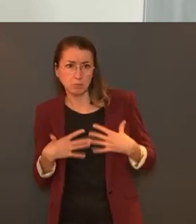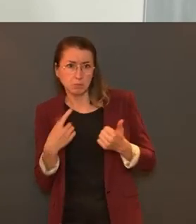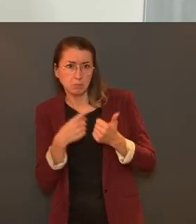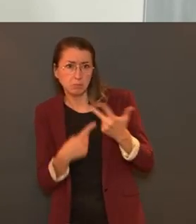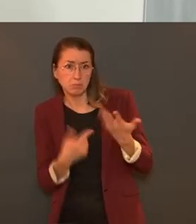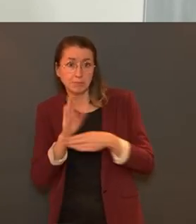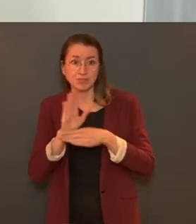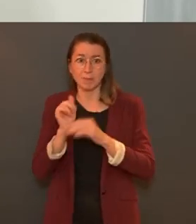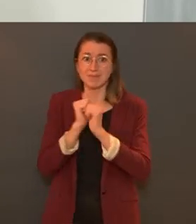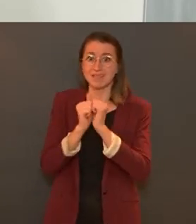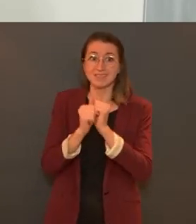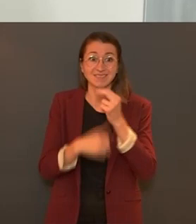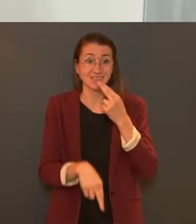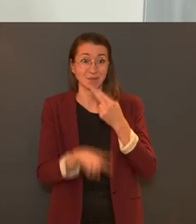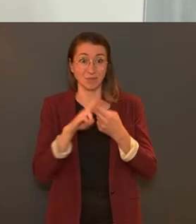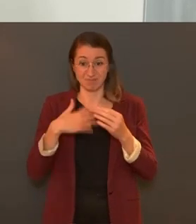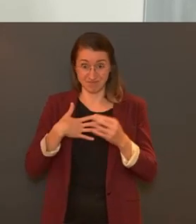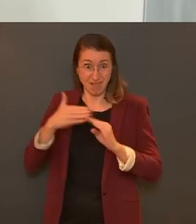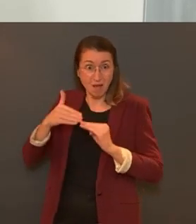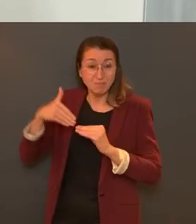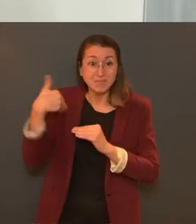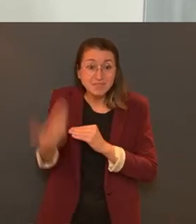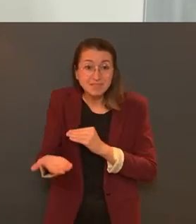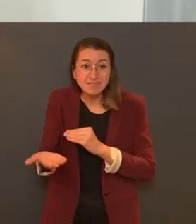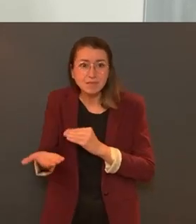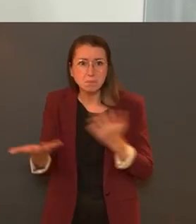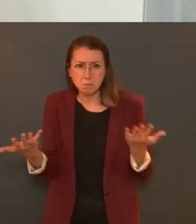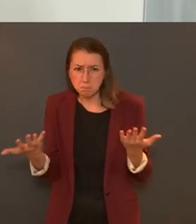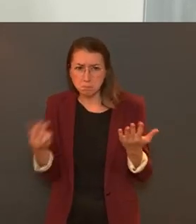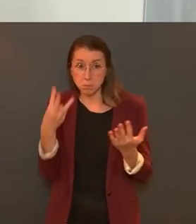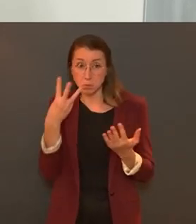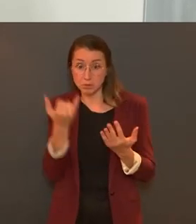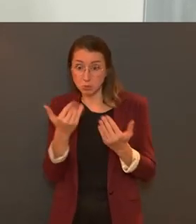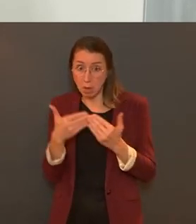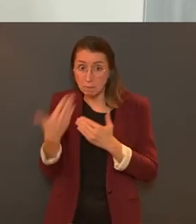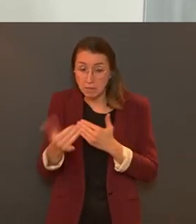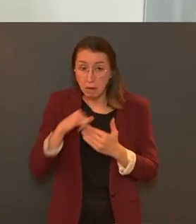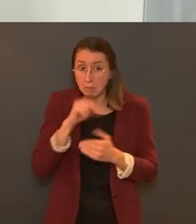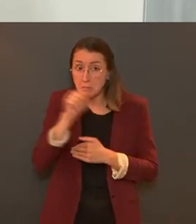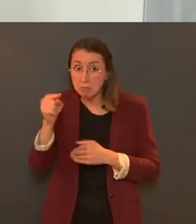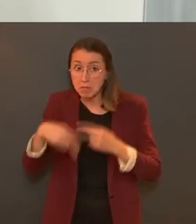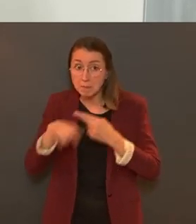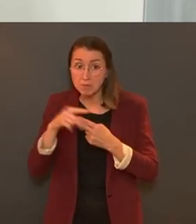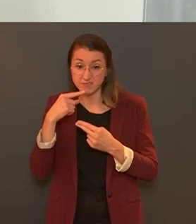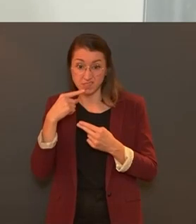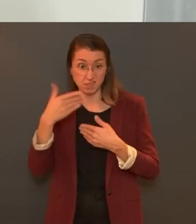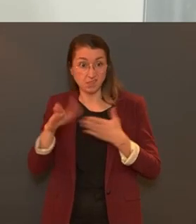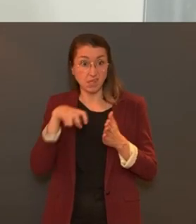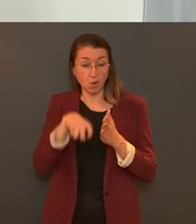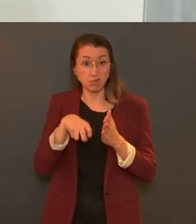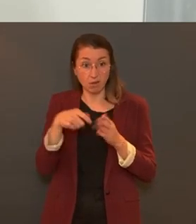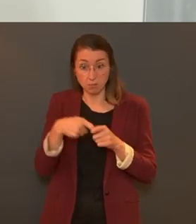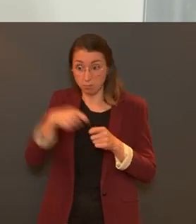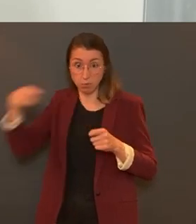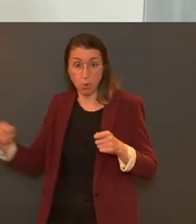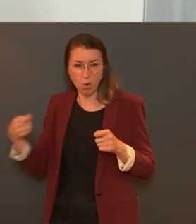4e jour. La quarantaine continue, mais combien de temps? Est-ce qu'elle est rallongée ou pas? Peut-être une petite clarification. Et une dernière chose, est-ce que c'était votre dernier